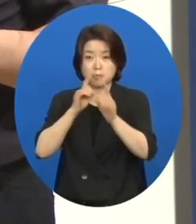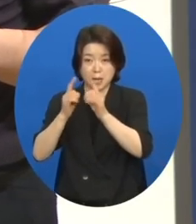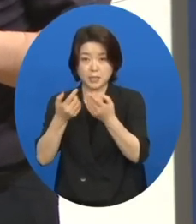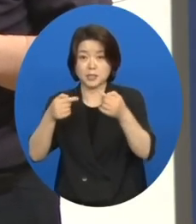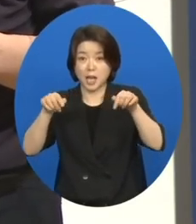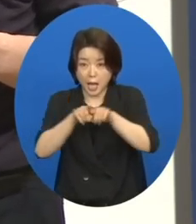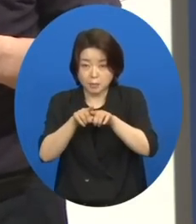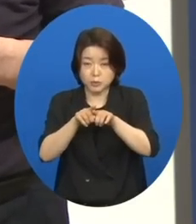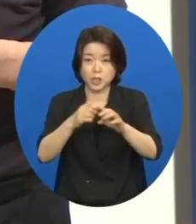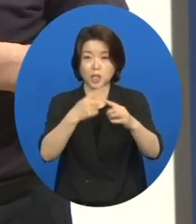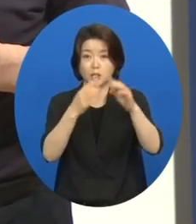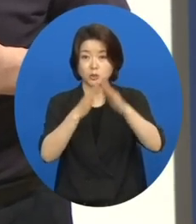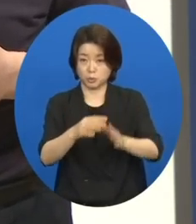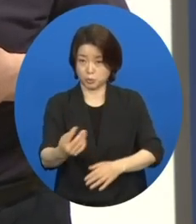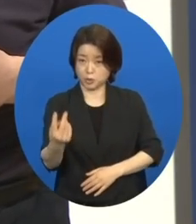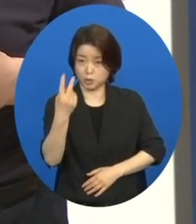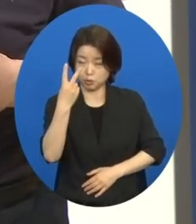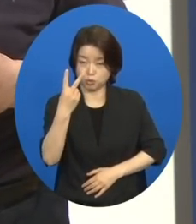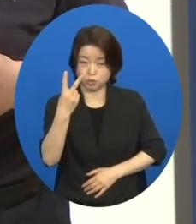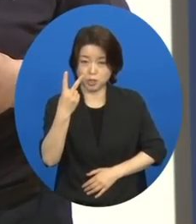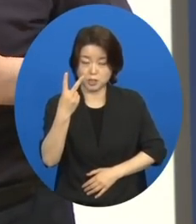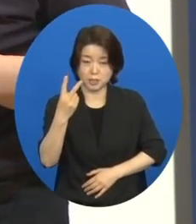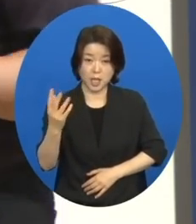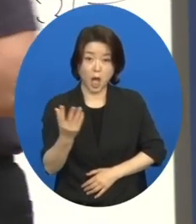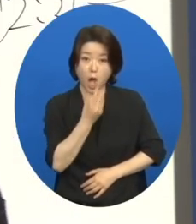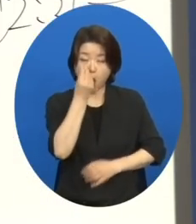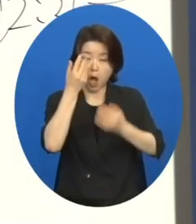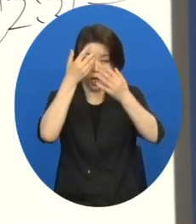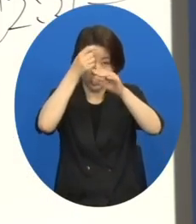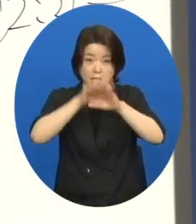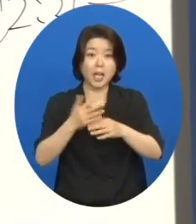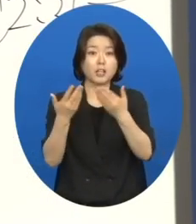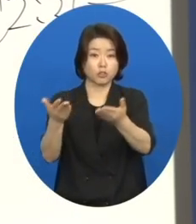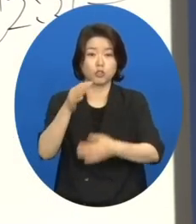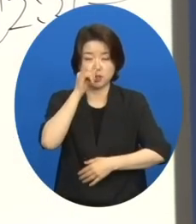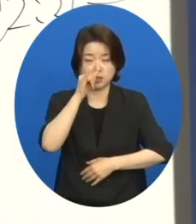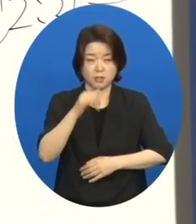함께 교회에는 두 가지 성례를 주셨습니다. 하나는